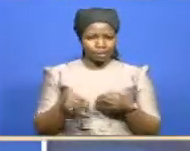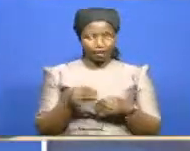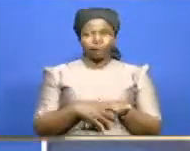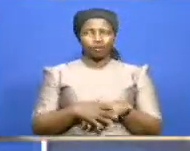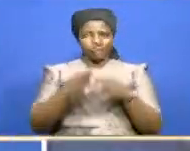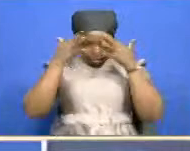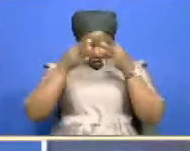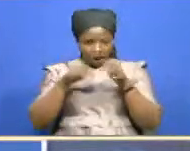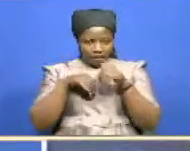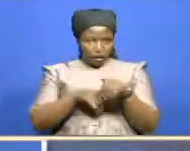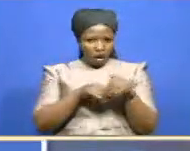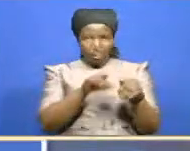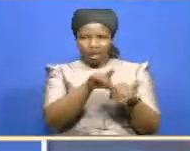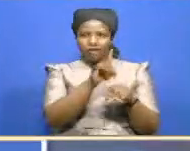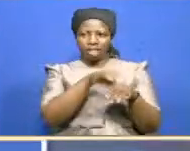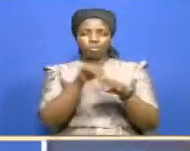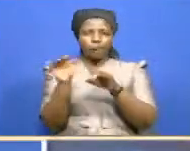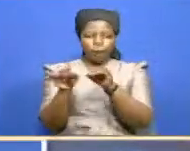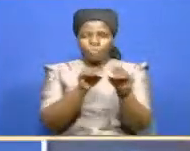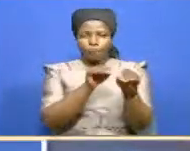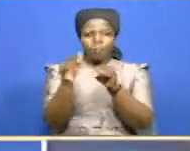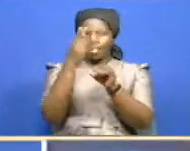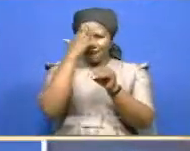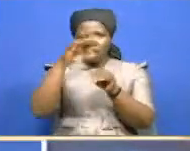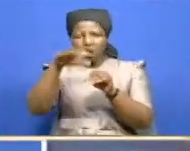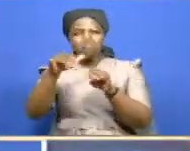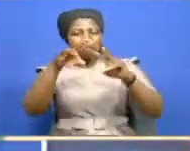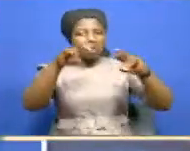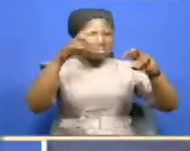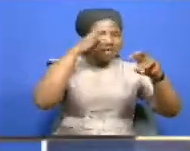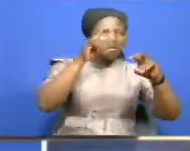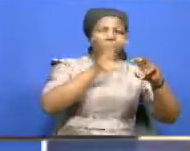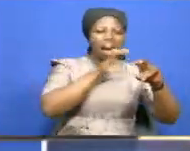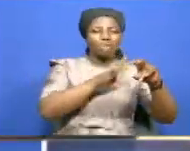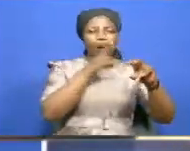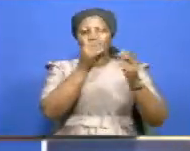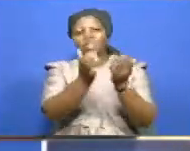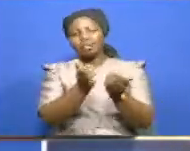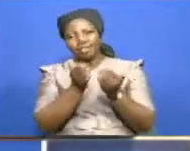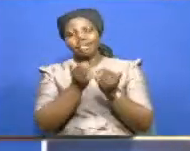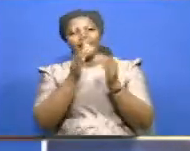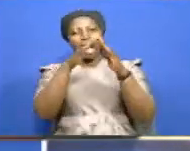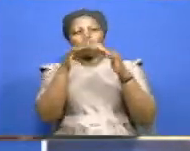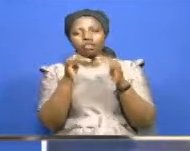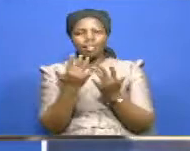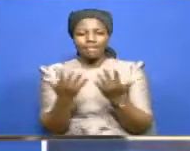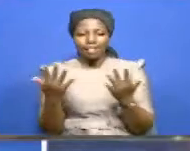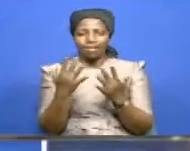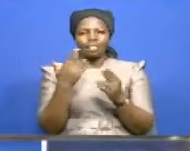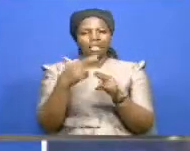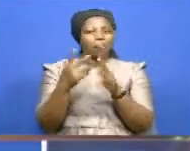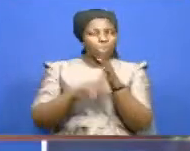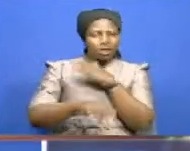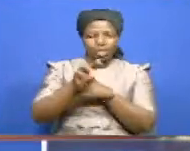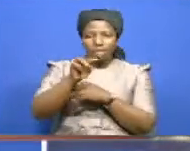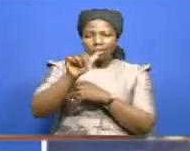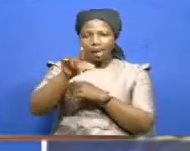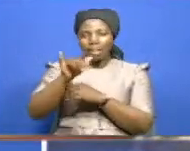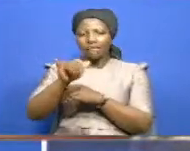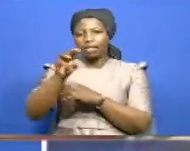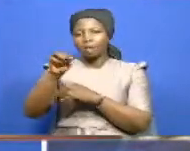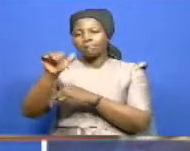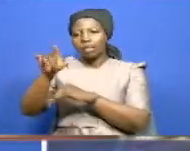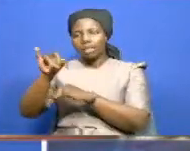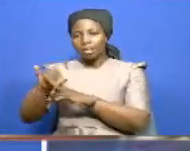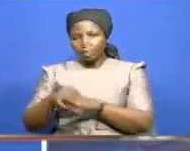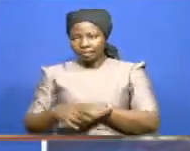around Narok Town in search of customers in need of household goods, popularly known as Mali Mali. Nikamwambia